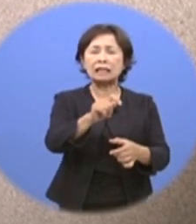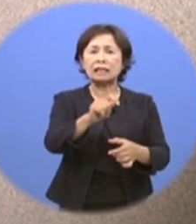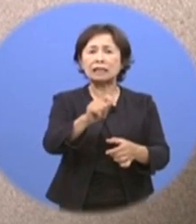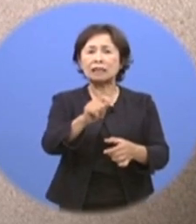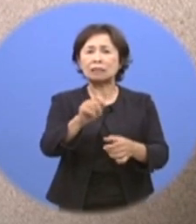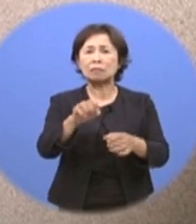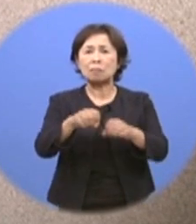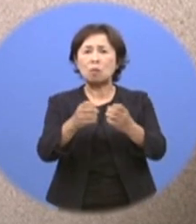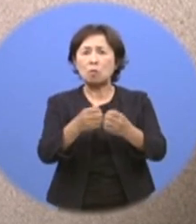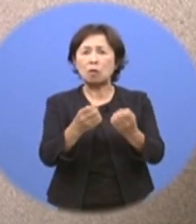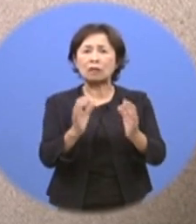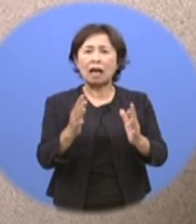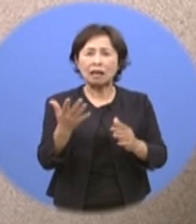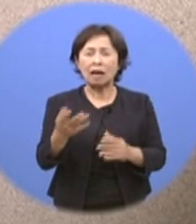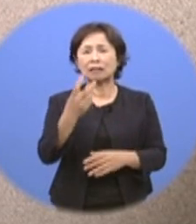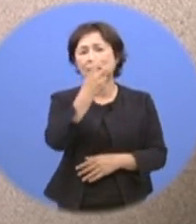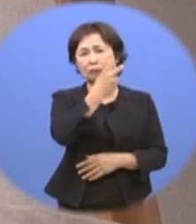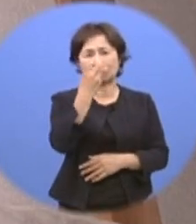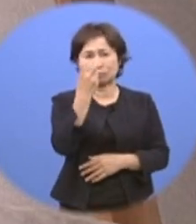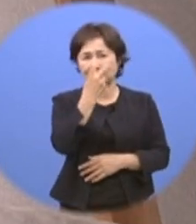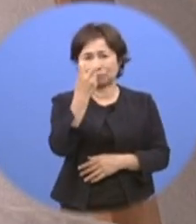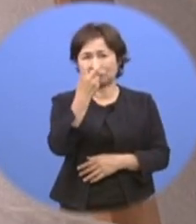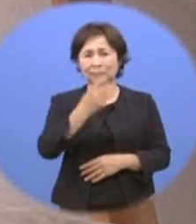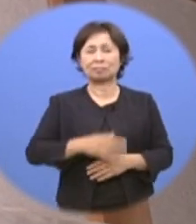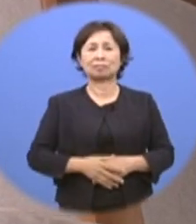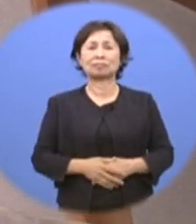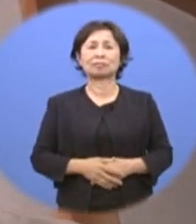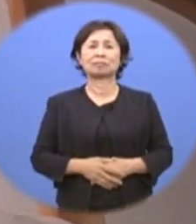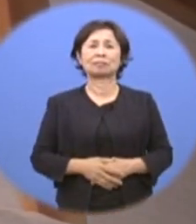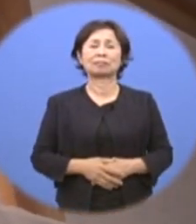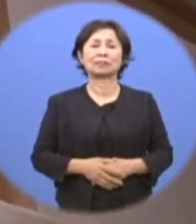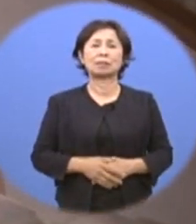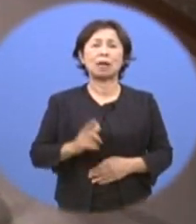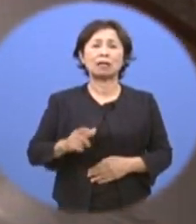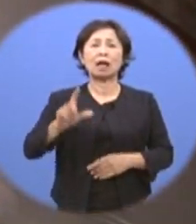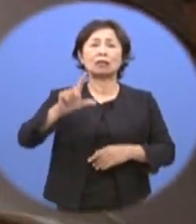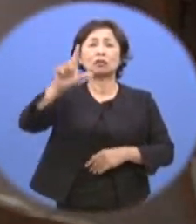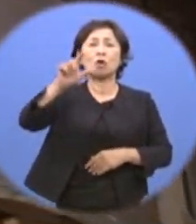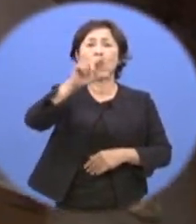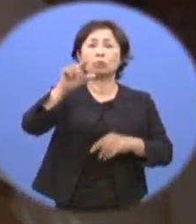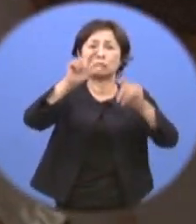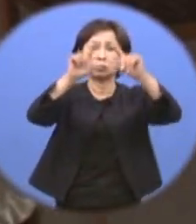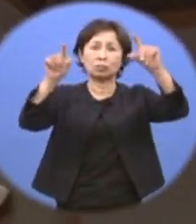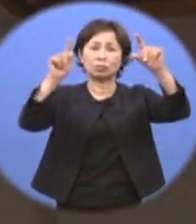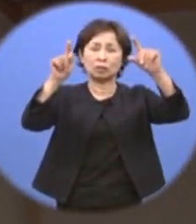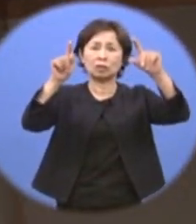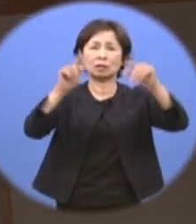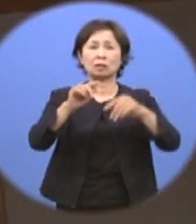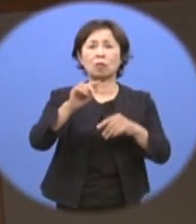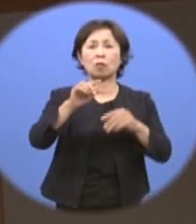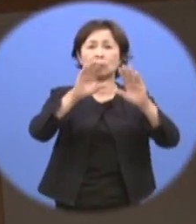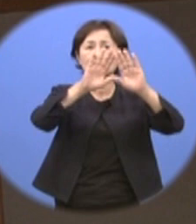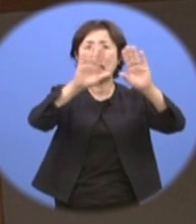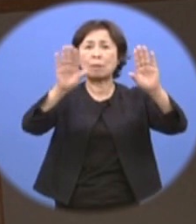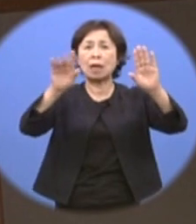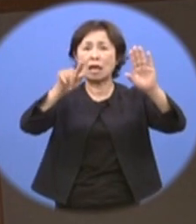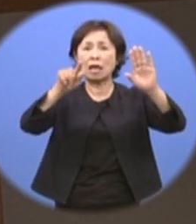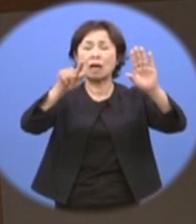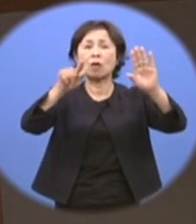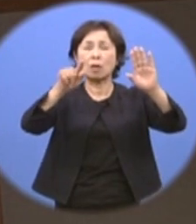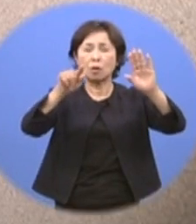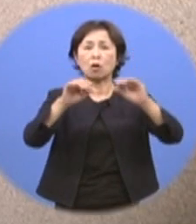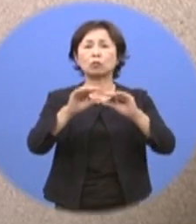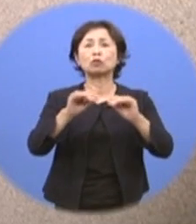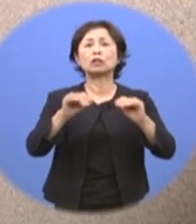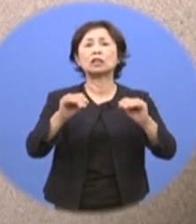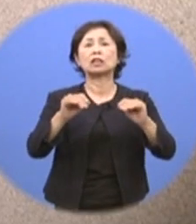考えられます。それからこういうふうに建具の上部なんですけども、こういう小壁も土壁でできていますので